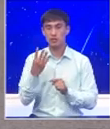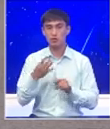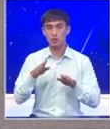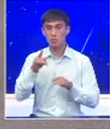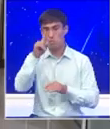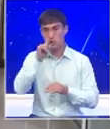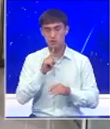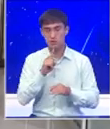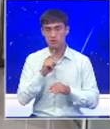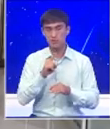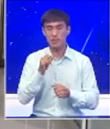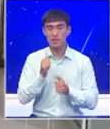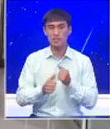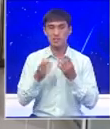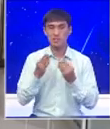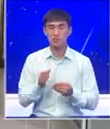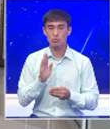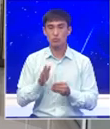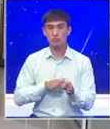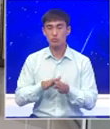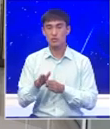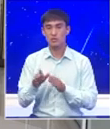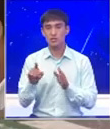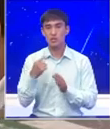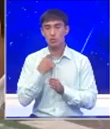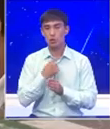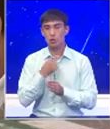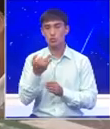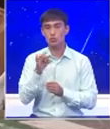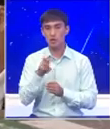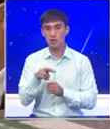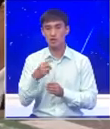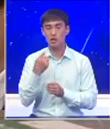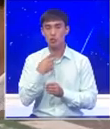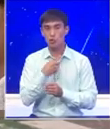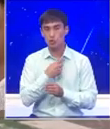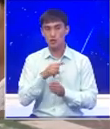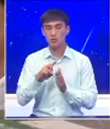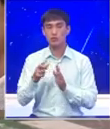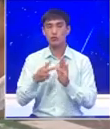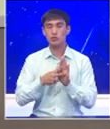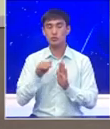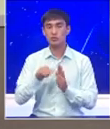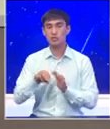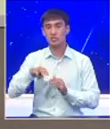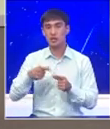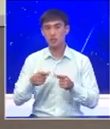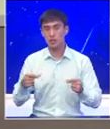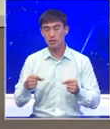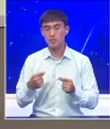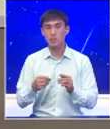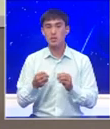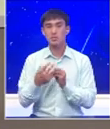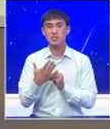месяцев. Ежедневно здесь будут осуществляться рейсы Талдыкурган-Ушарал-Талдыкурган. Стоимость перелета 8 тысяч тенге. Кроме того, с